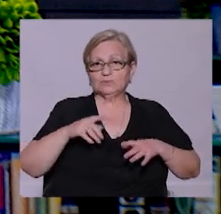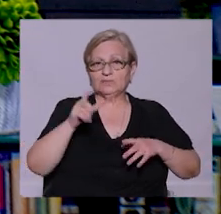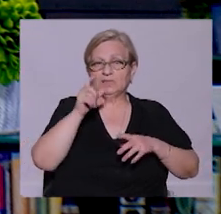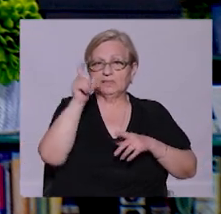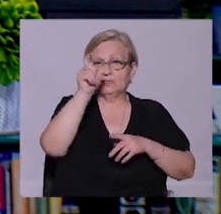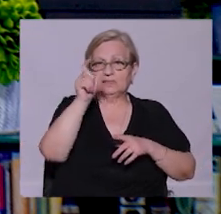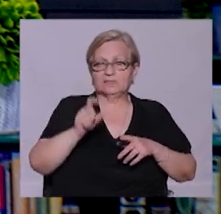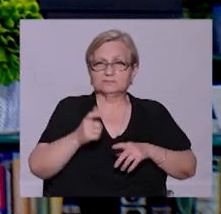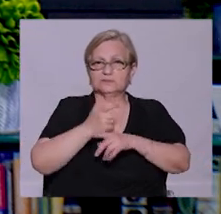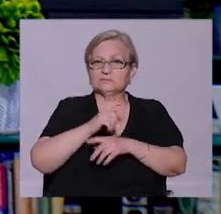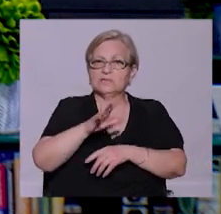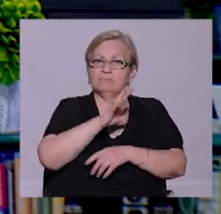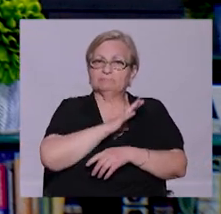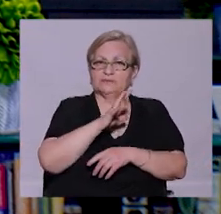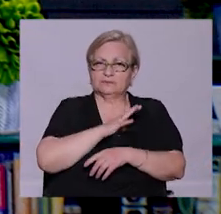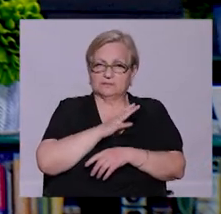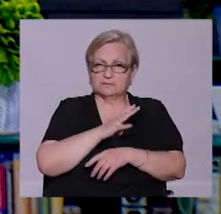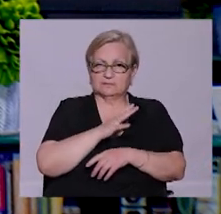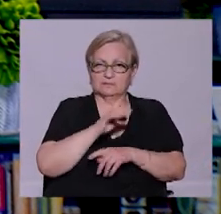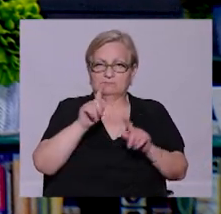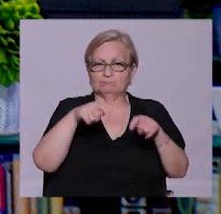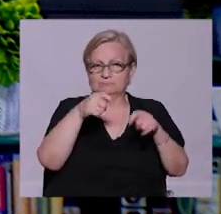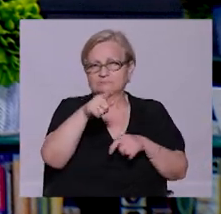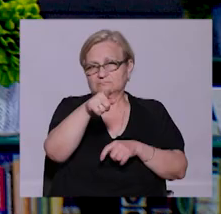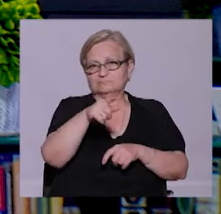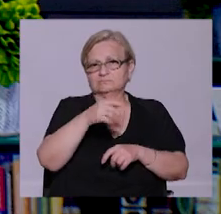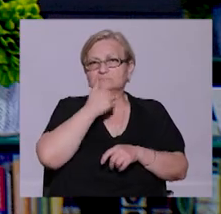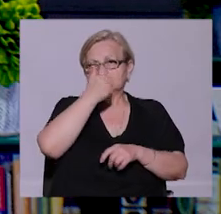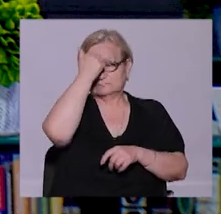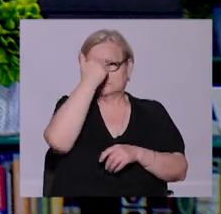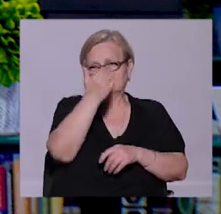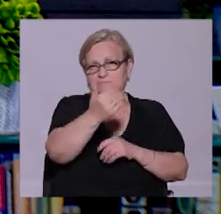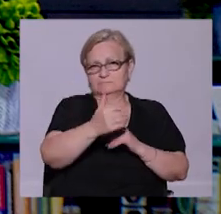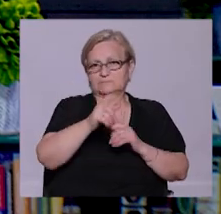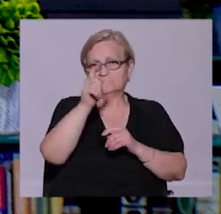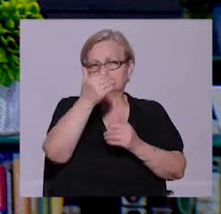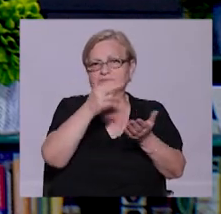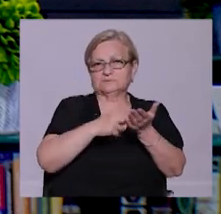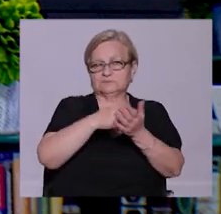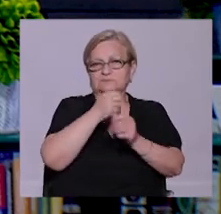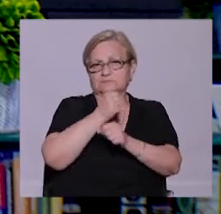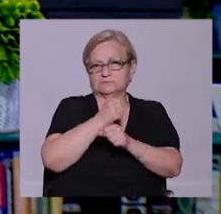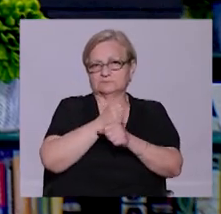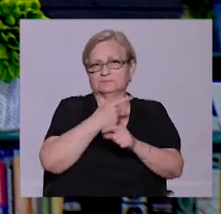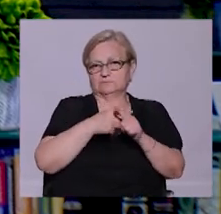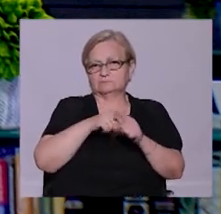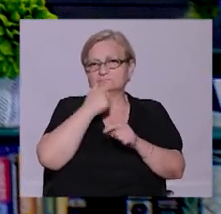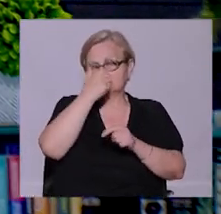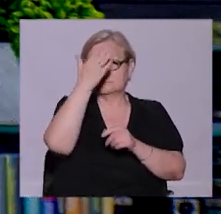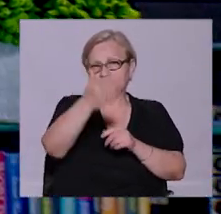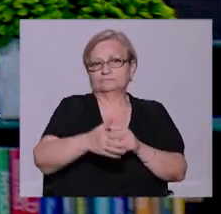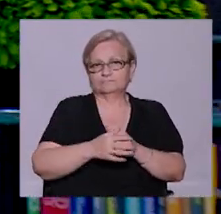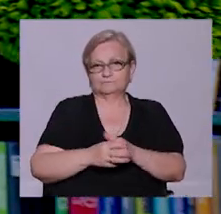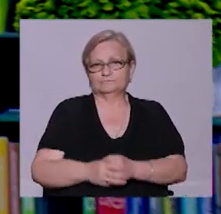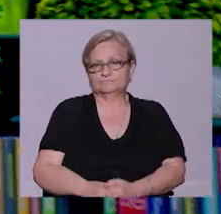ძალიან მდიდარი, შეიძლება მივაწეროთ სულხან საბა ორბელიანის სიტყვის კონის შექმნას. რა თქმა უნდა, ეს